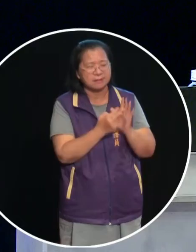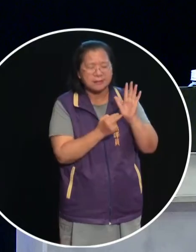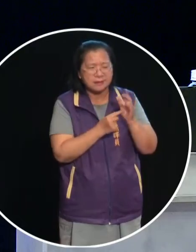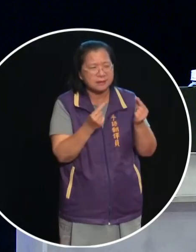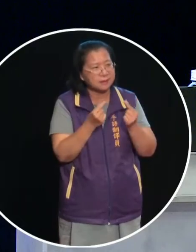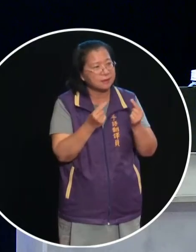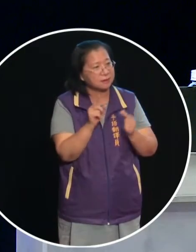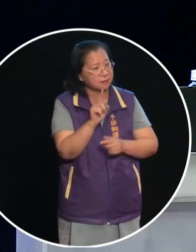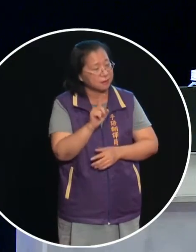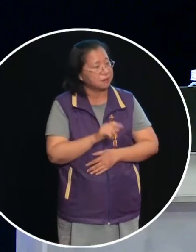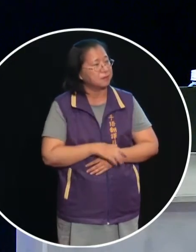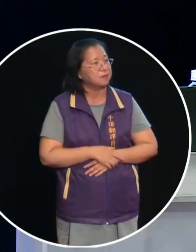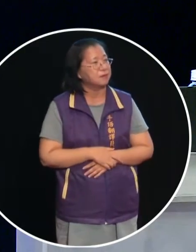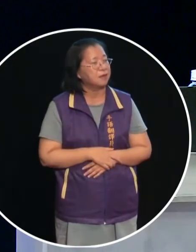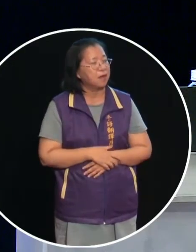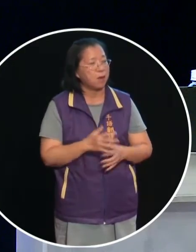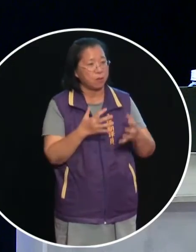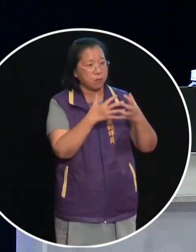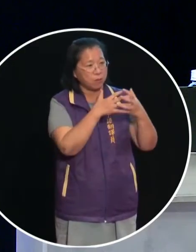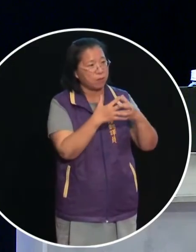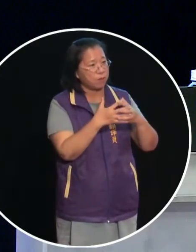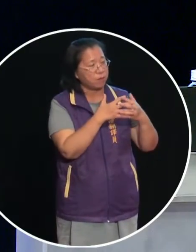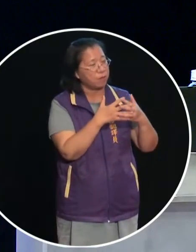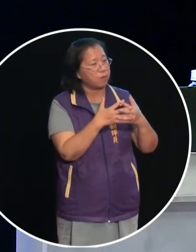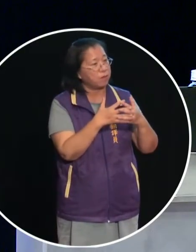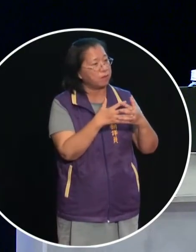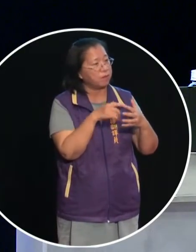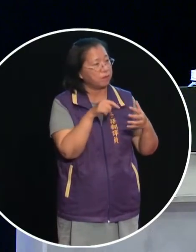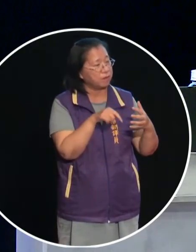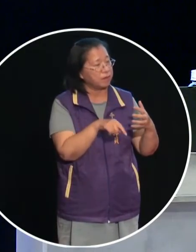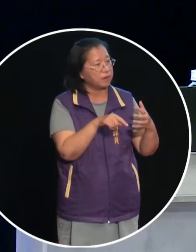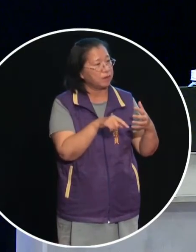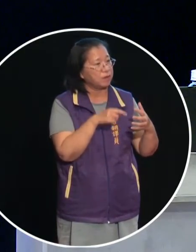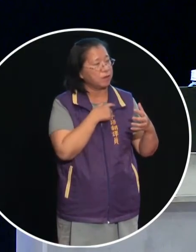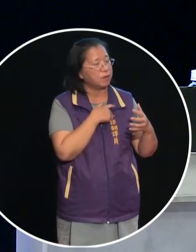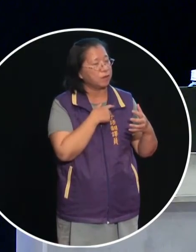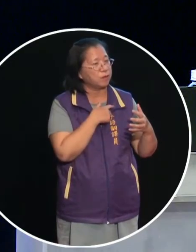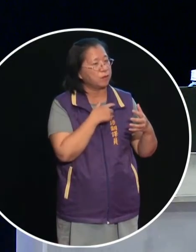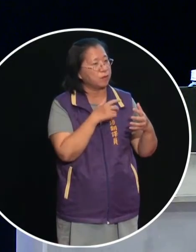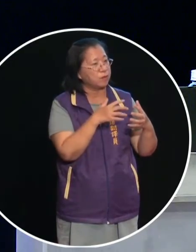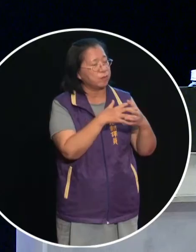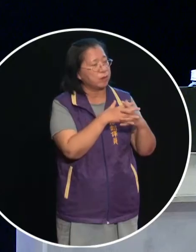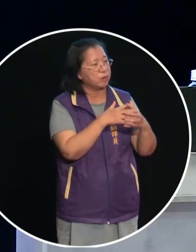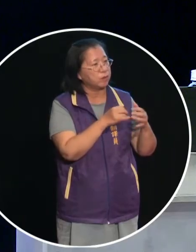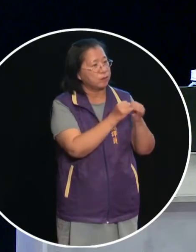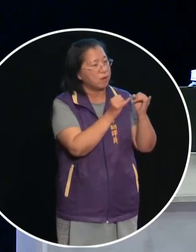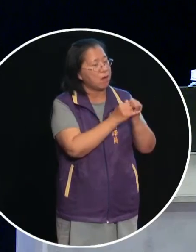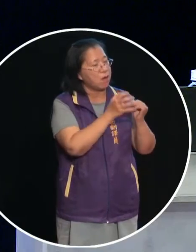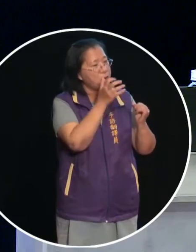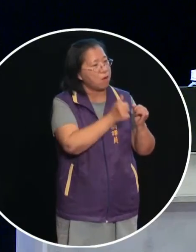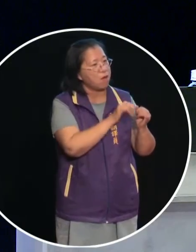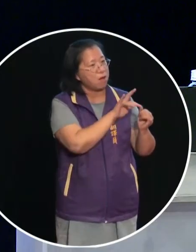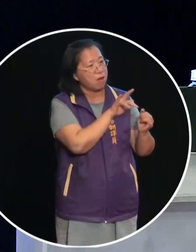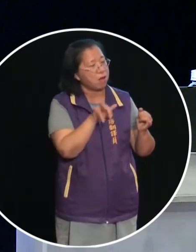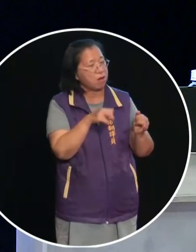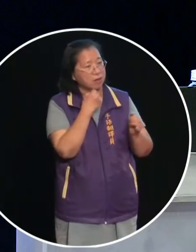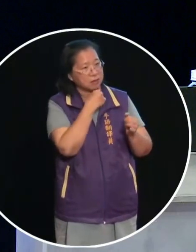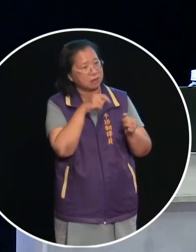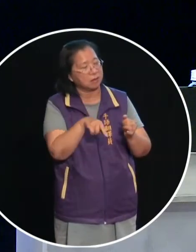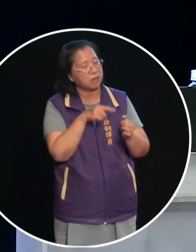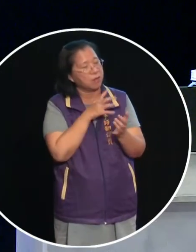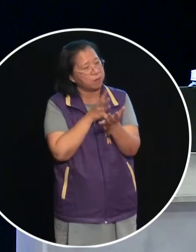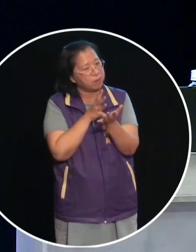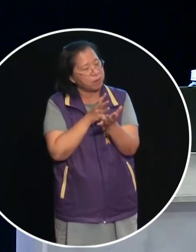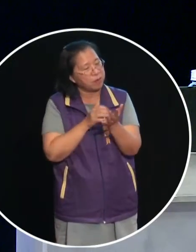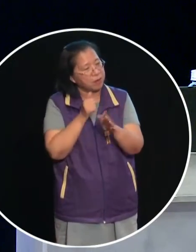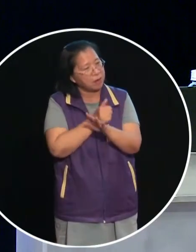现在，美国的肖美琴大使向美国的电视讲话，这个对美国的舆论一定会有一点